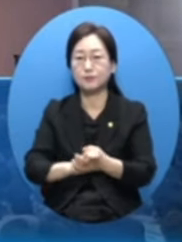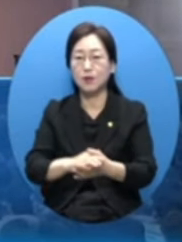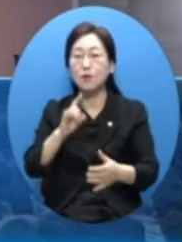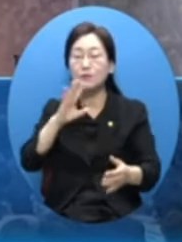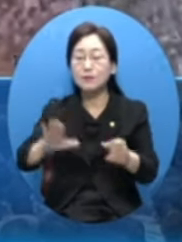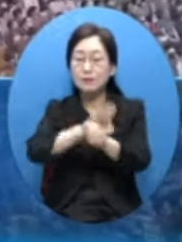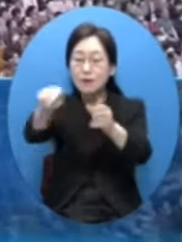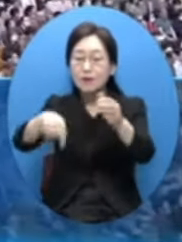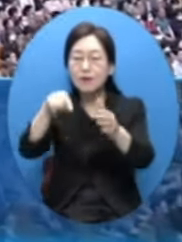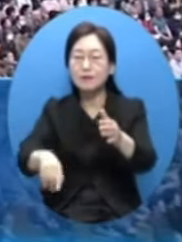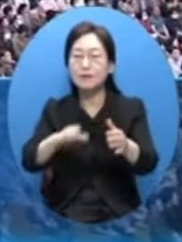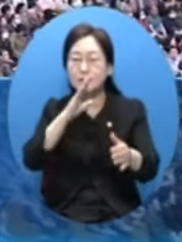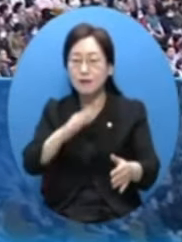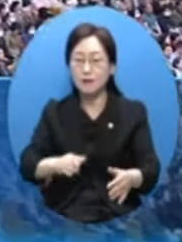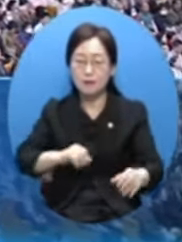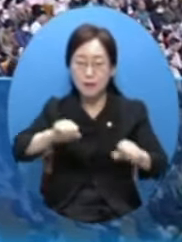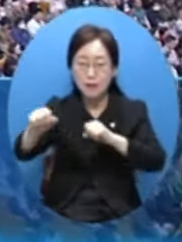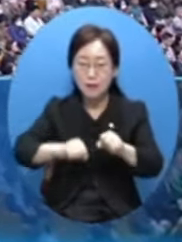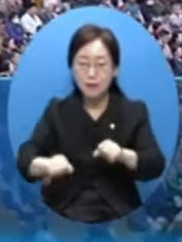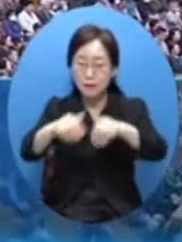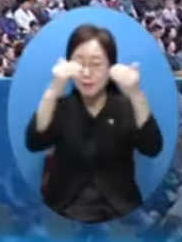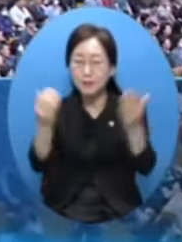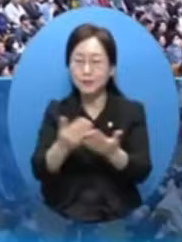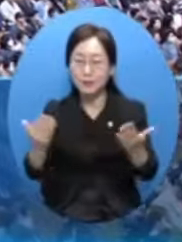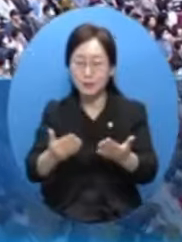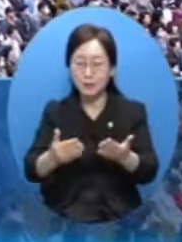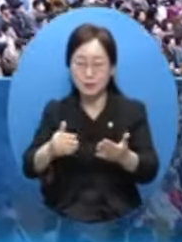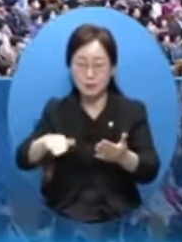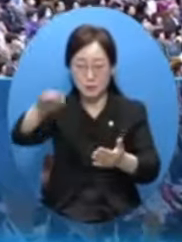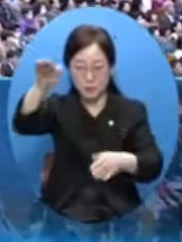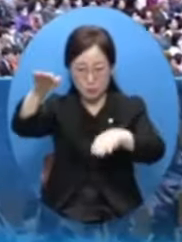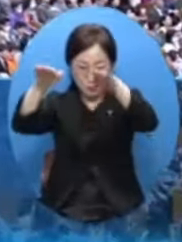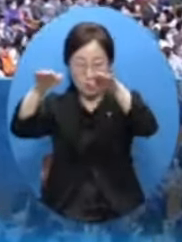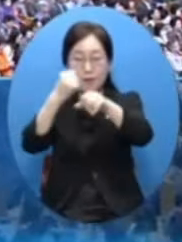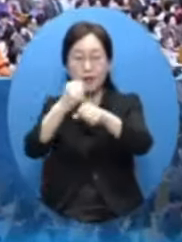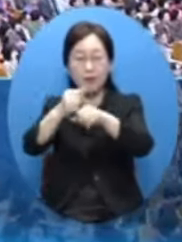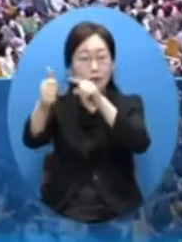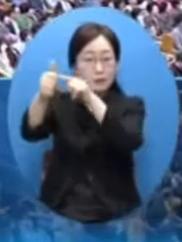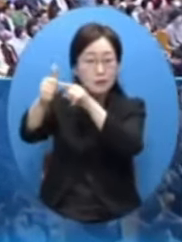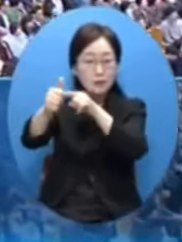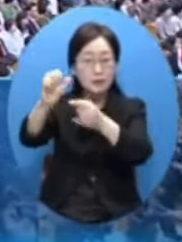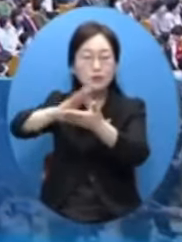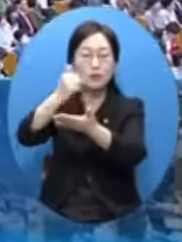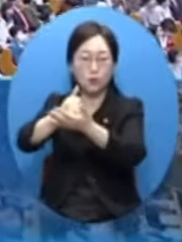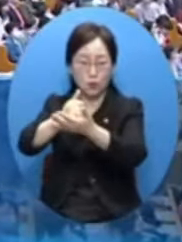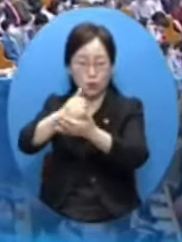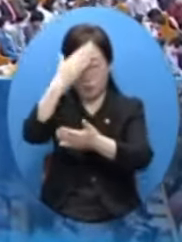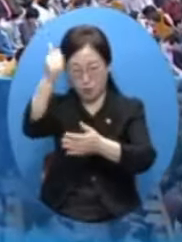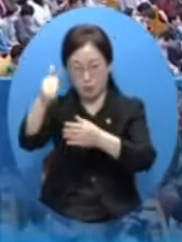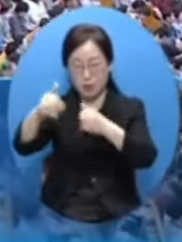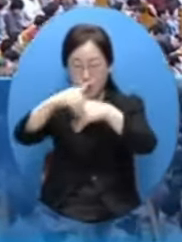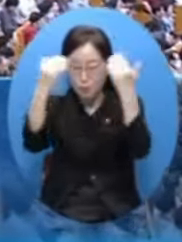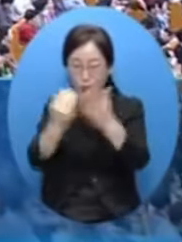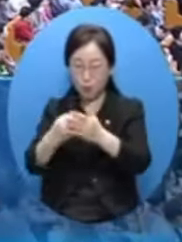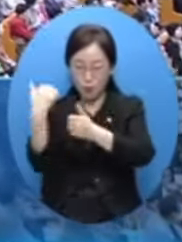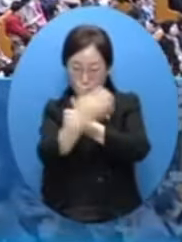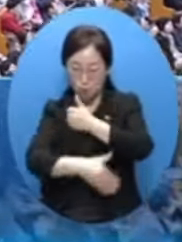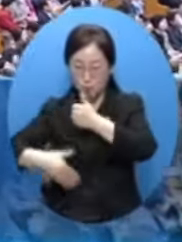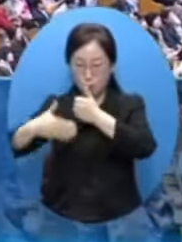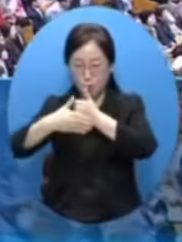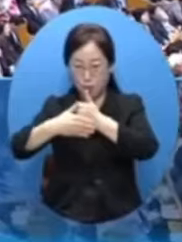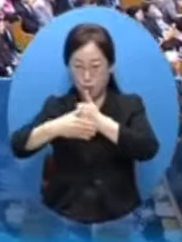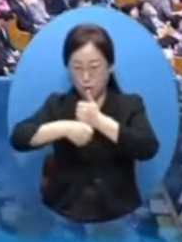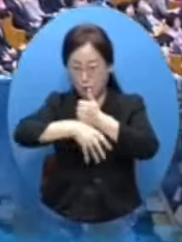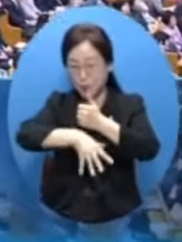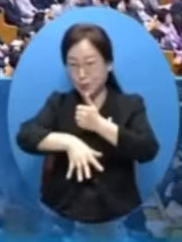오직 사랑 안에서 참된 것을 하여 범사에 그에까지 자랄지라. 그는 머리니 곧 그리스도라. 그에게서 온몸이 각 마디를 통하여 도움을